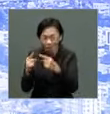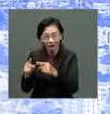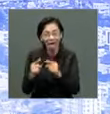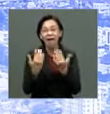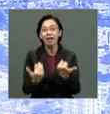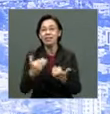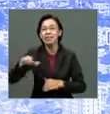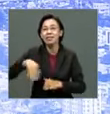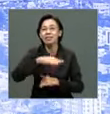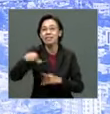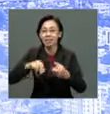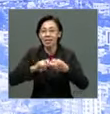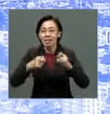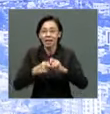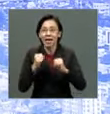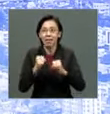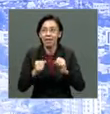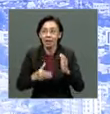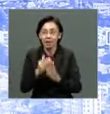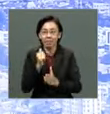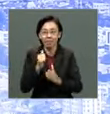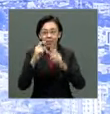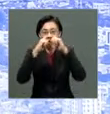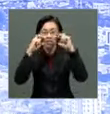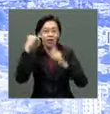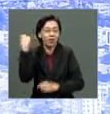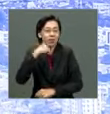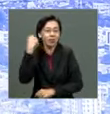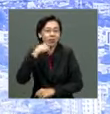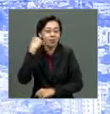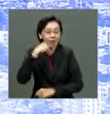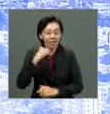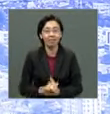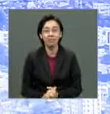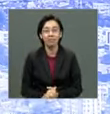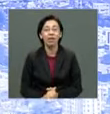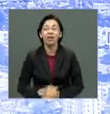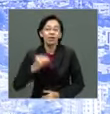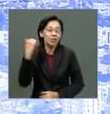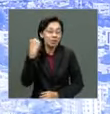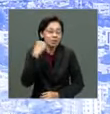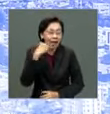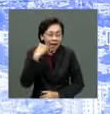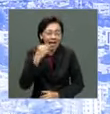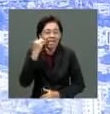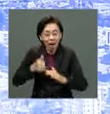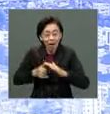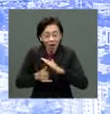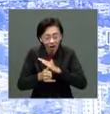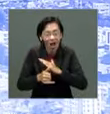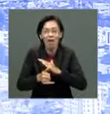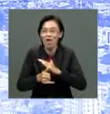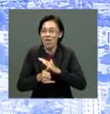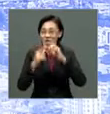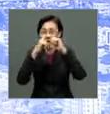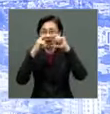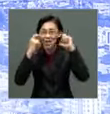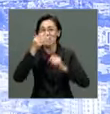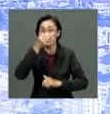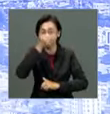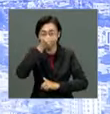ำลังผ่านวิกฤตตรงนี้ไปด้วยกันนะครับใส่ไว้ทุกวันทุกครั้งที่ออกจากบ้านด้วยนะครับมารายงานนะครับสำหรับวัน